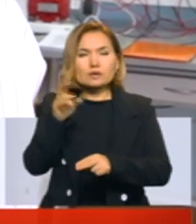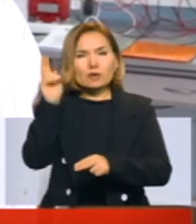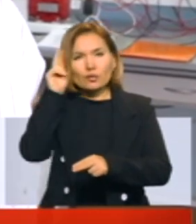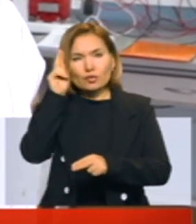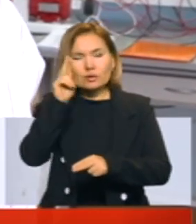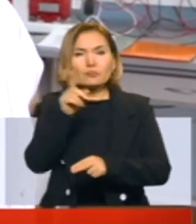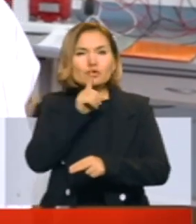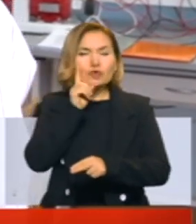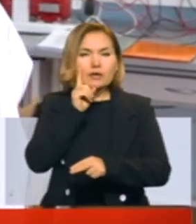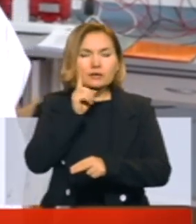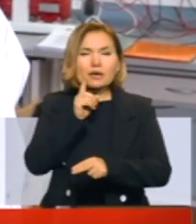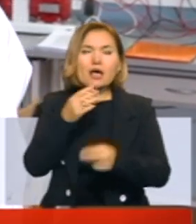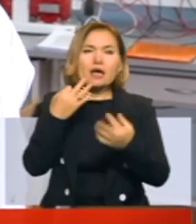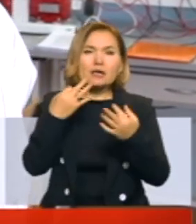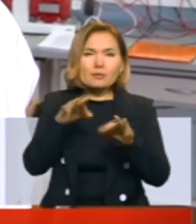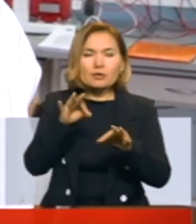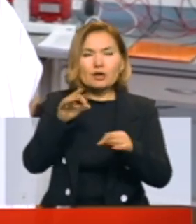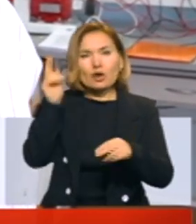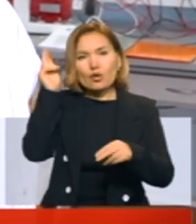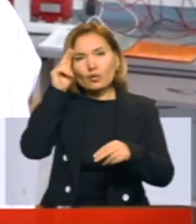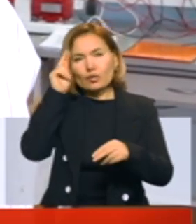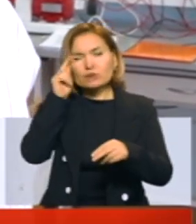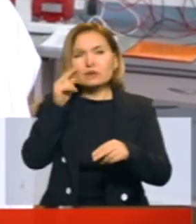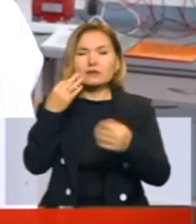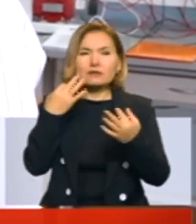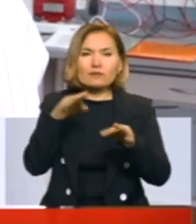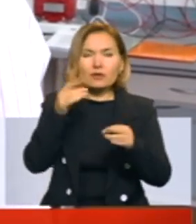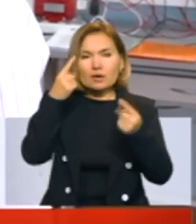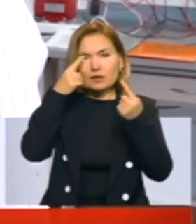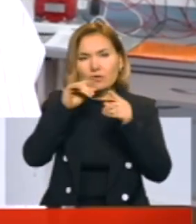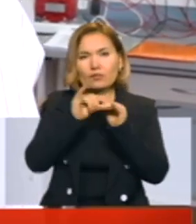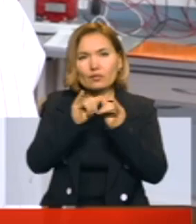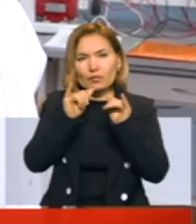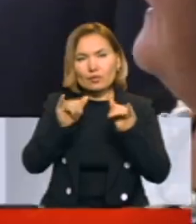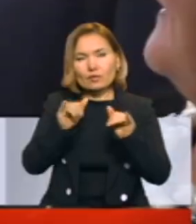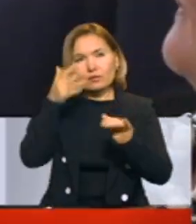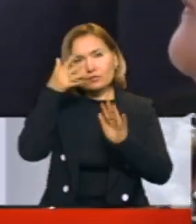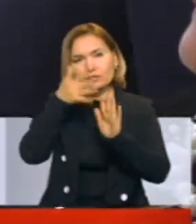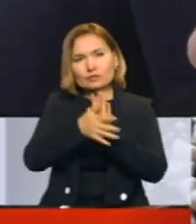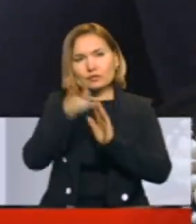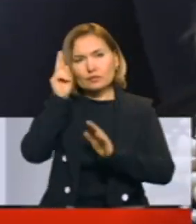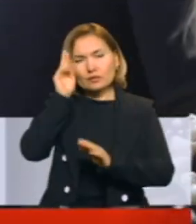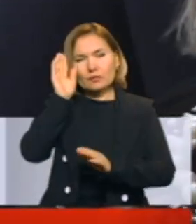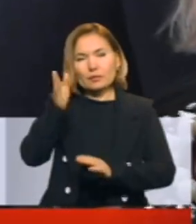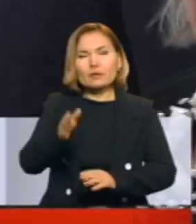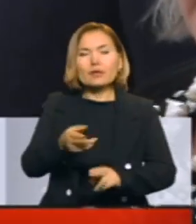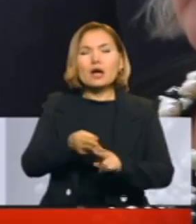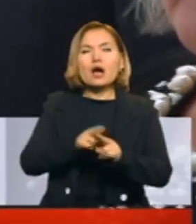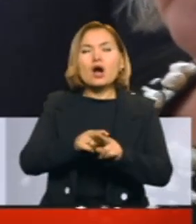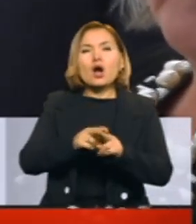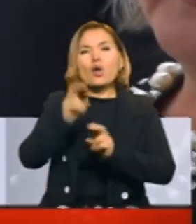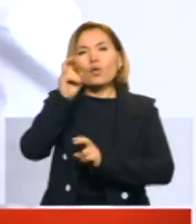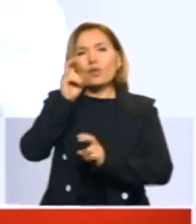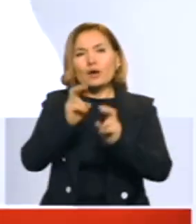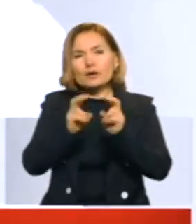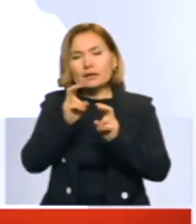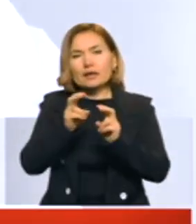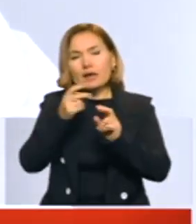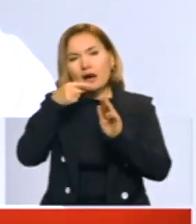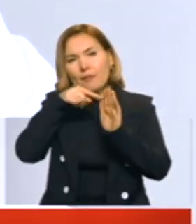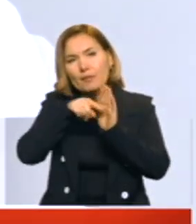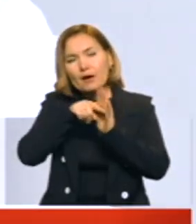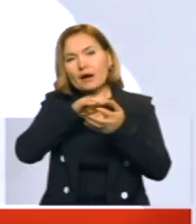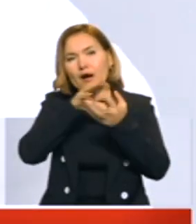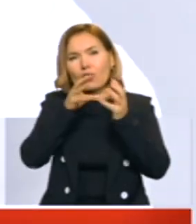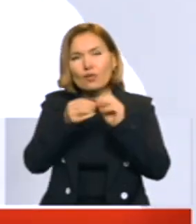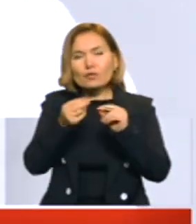аламыз. Бітіргеннен кейін өндірісте жұмысымызды осымен атқара аламыз. Өнергәсіптік энергетика зертханасында